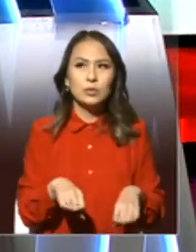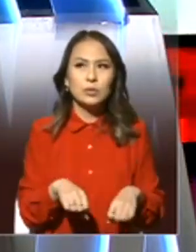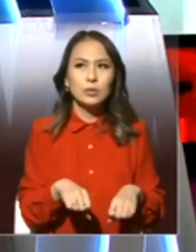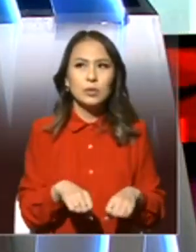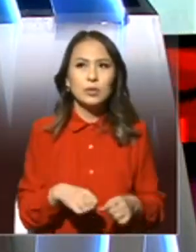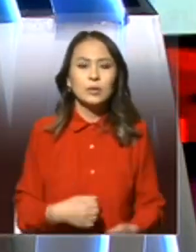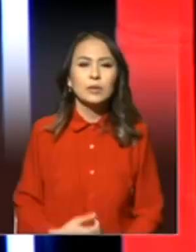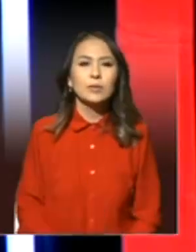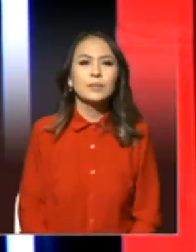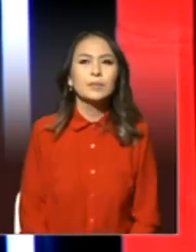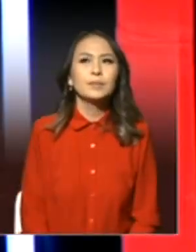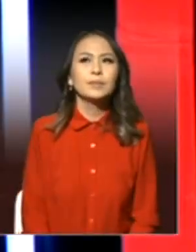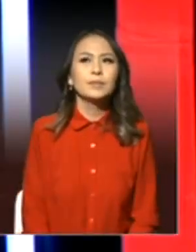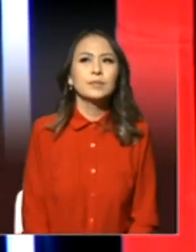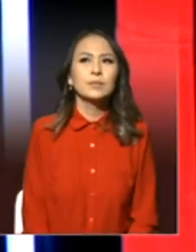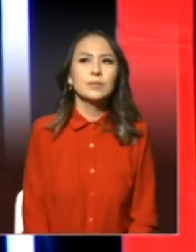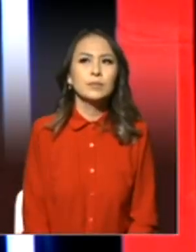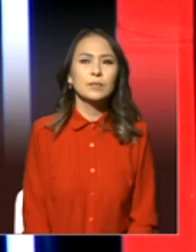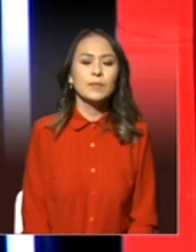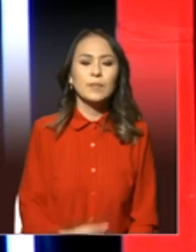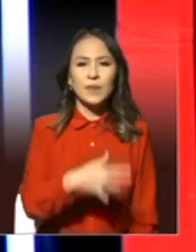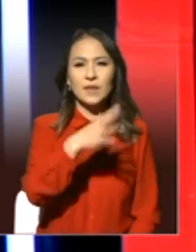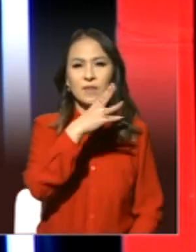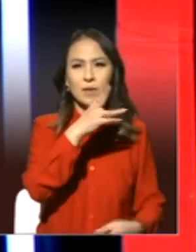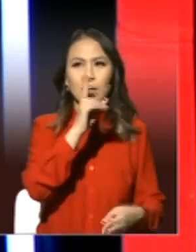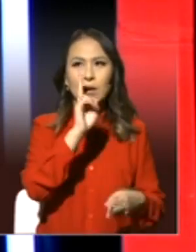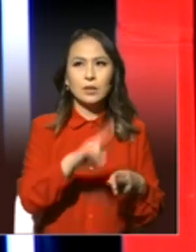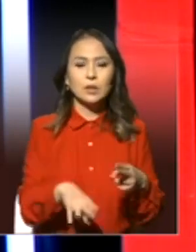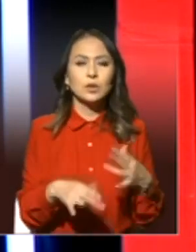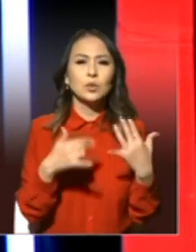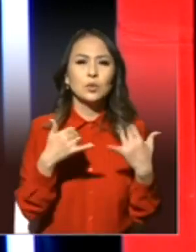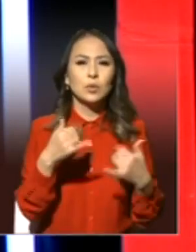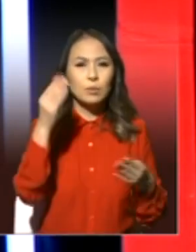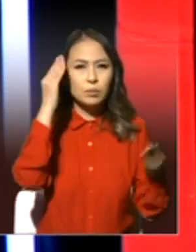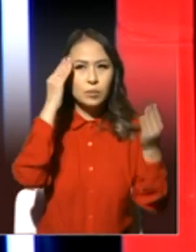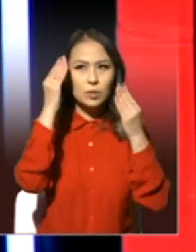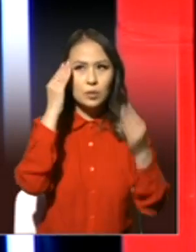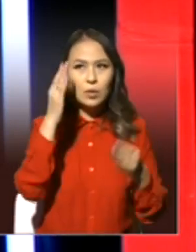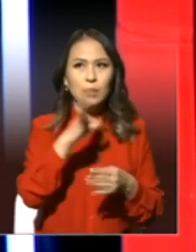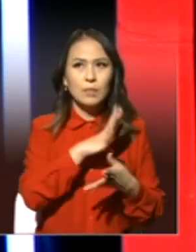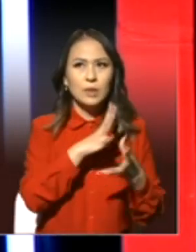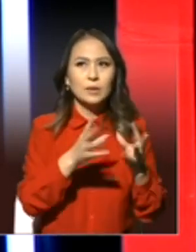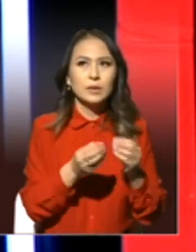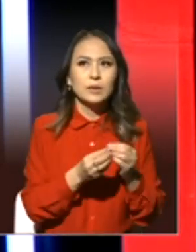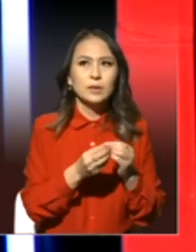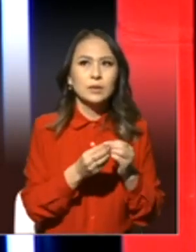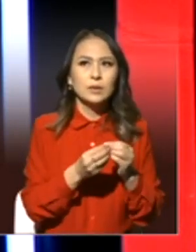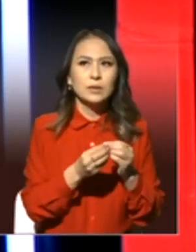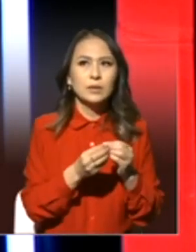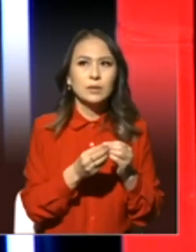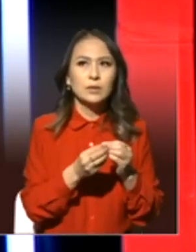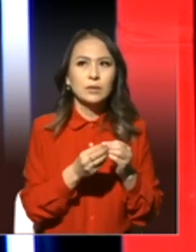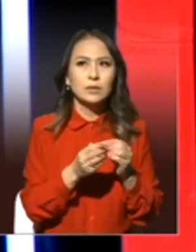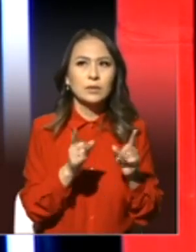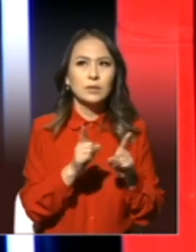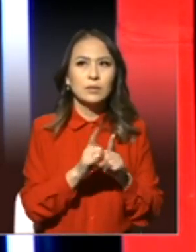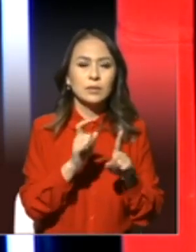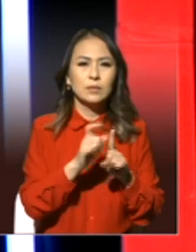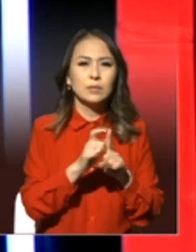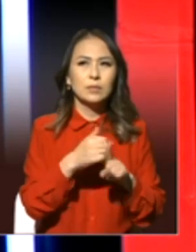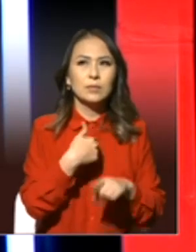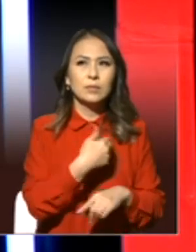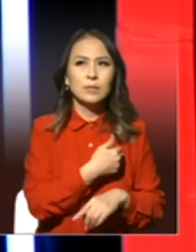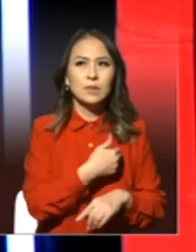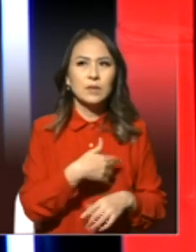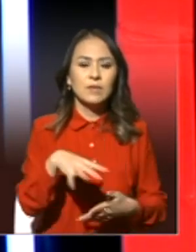Иә. Қымбат спикерлер, бізге берілген уақыт аяқталған екен. Бүгінгі ой пікірімізді Нұржан мырзаның түйдек-түйдек пікірімен аяқтағымыз